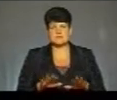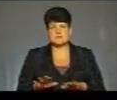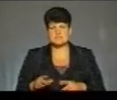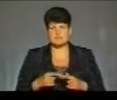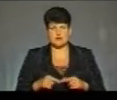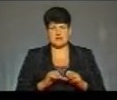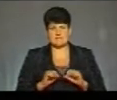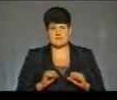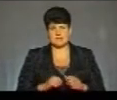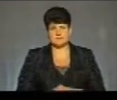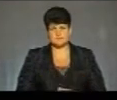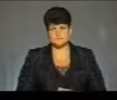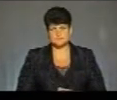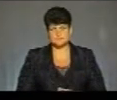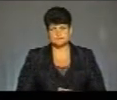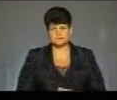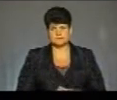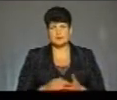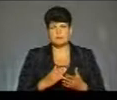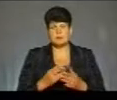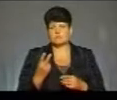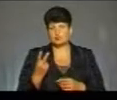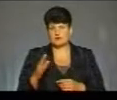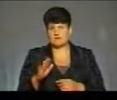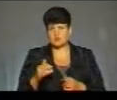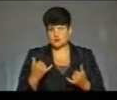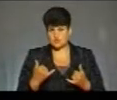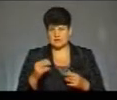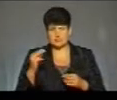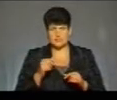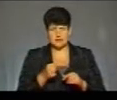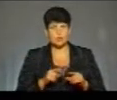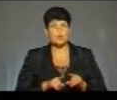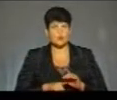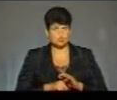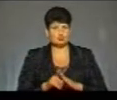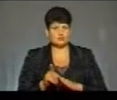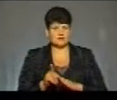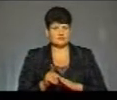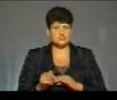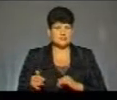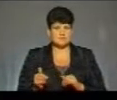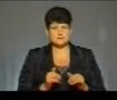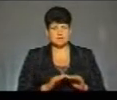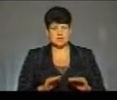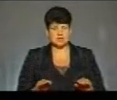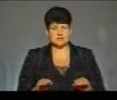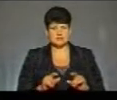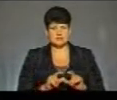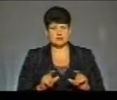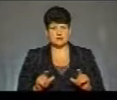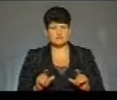влади. Маємо 2 вересня сьогодні, навчальний рік розпочався. Чи забезпечені діти, школярі